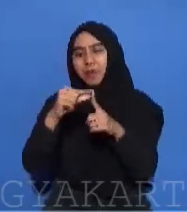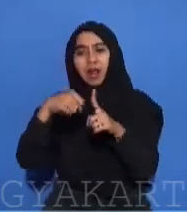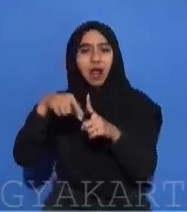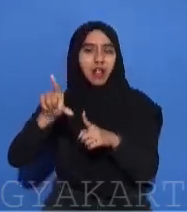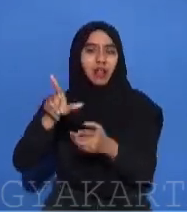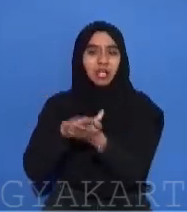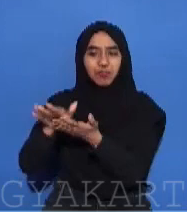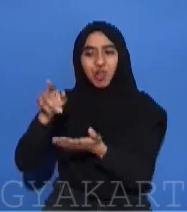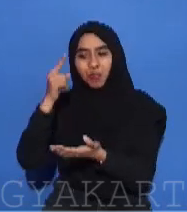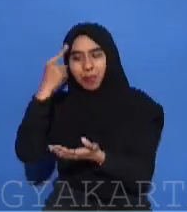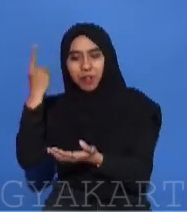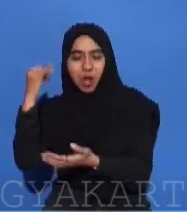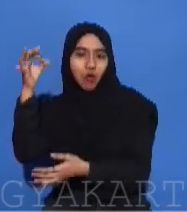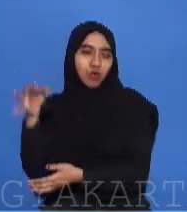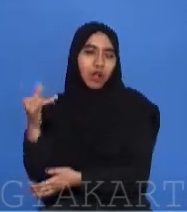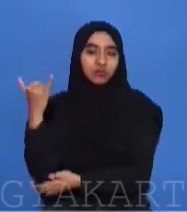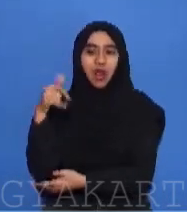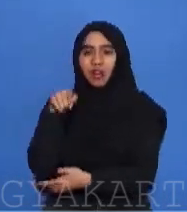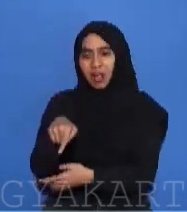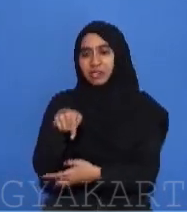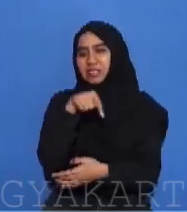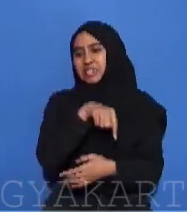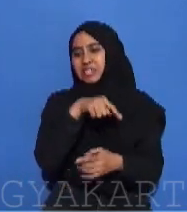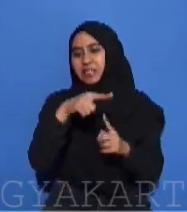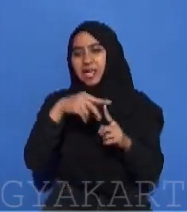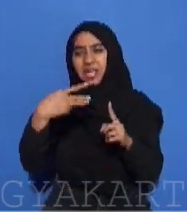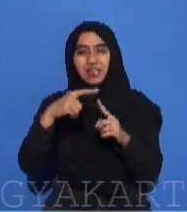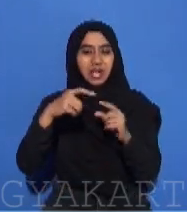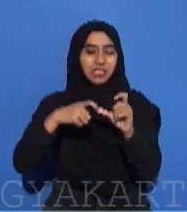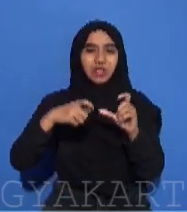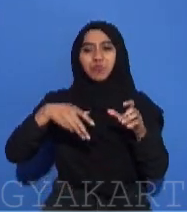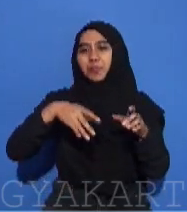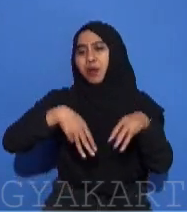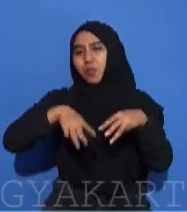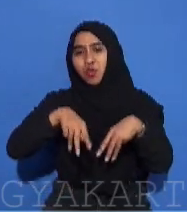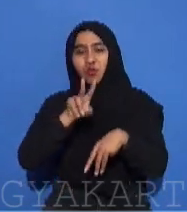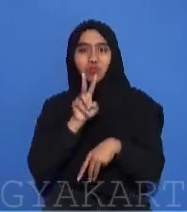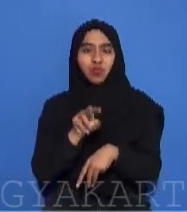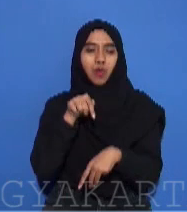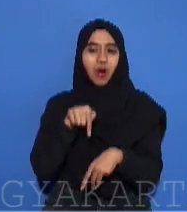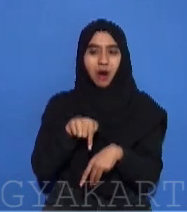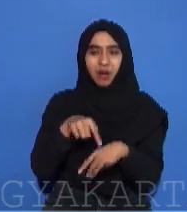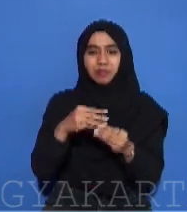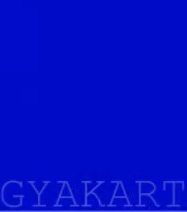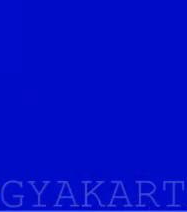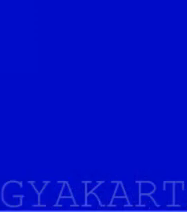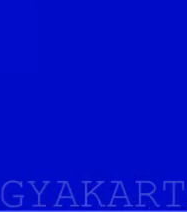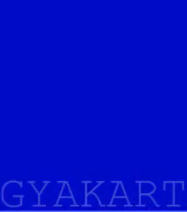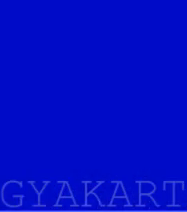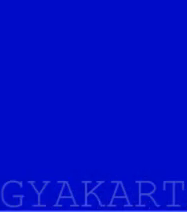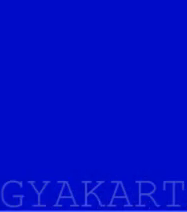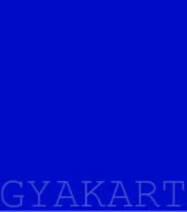masa PKL teras model 2 ini ditemui ketua DPRD kota Yogyakarta danang rudiatmoko dan jajaran komisi D serta